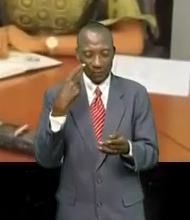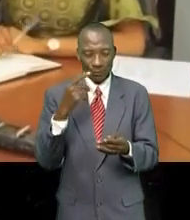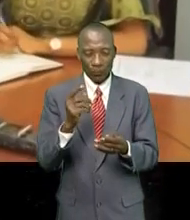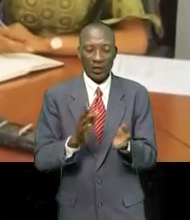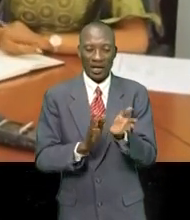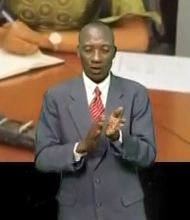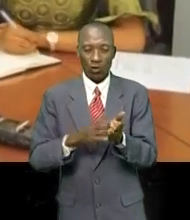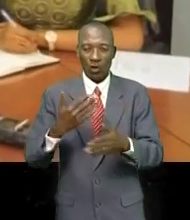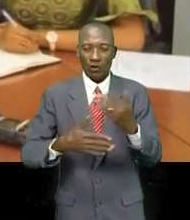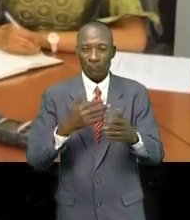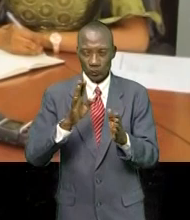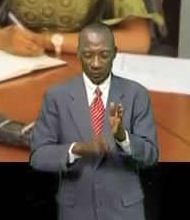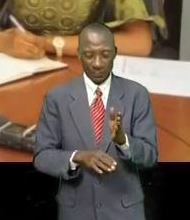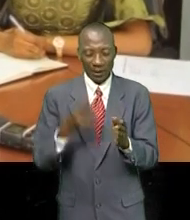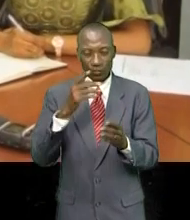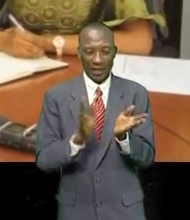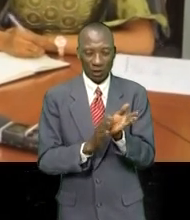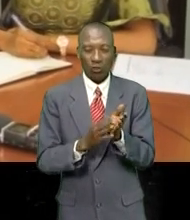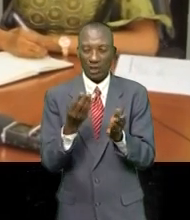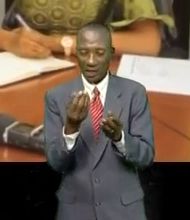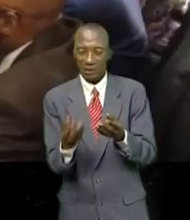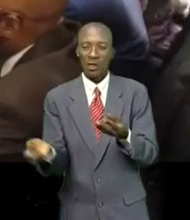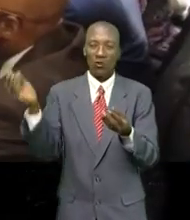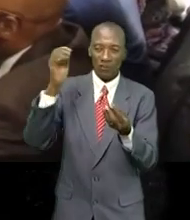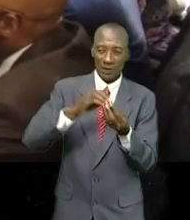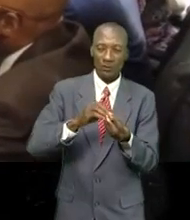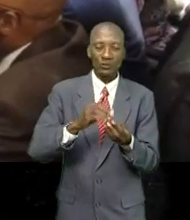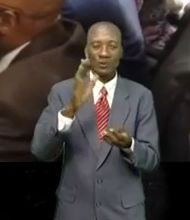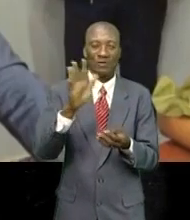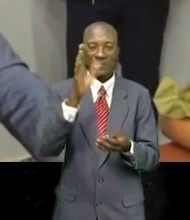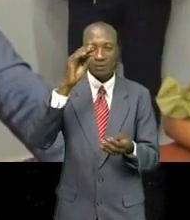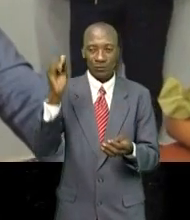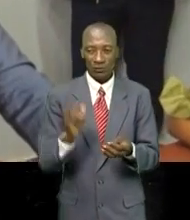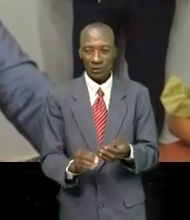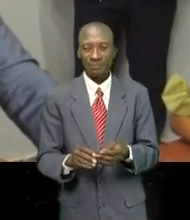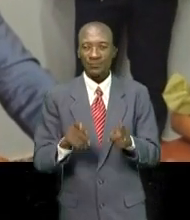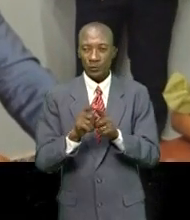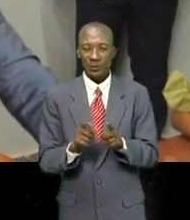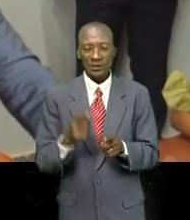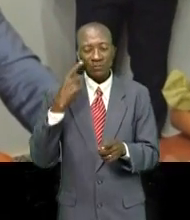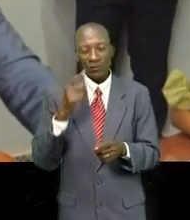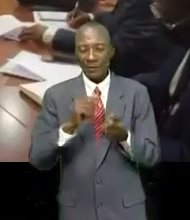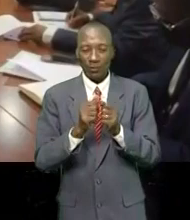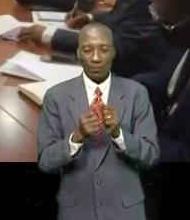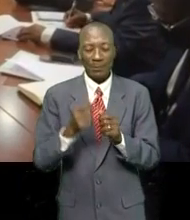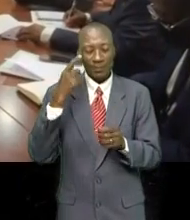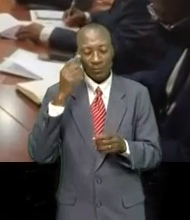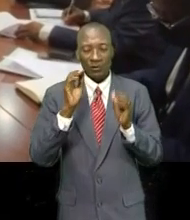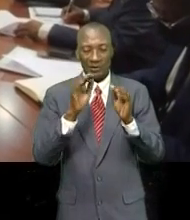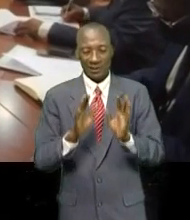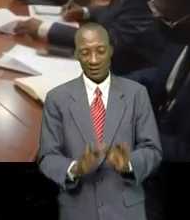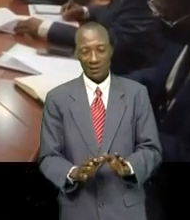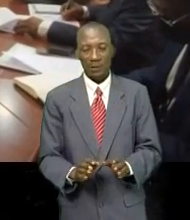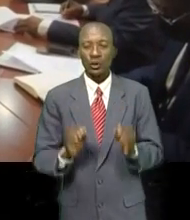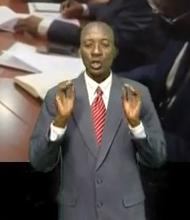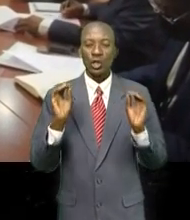conventionnées du niveau primaire. Et grâce au travail de toilettage du fichier des enseignants, 200 000 nouvelles unités à travers le pays seront